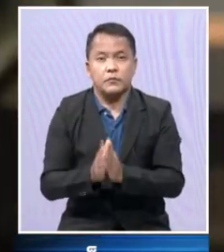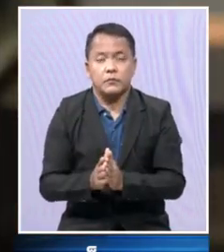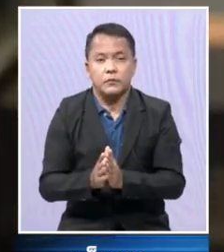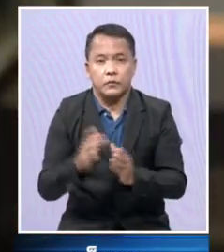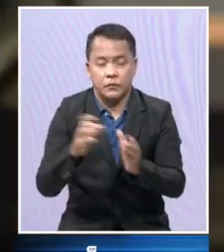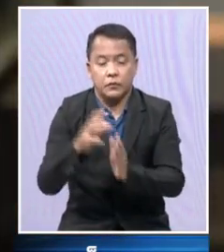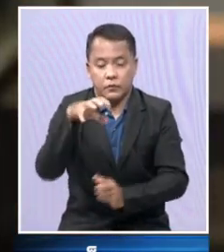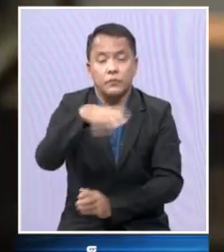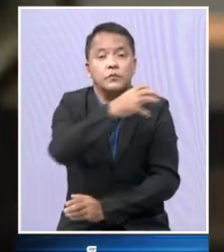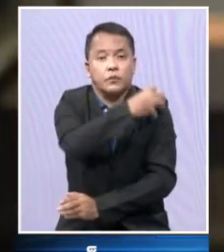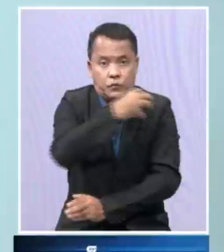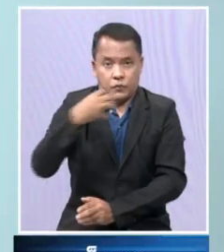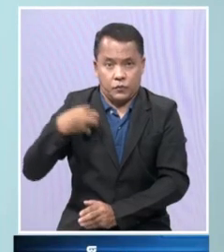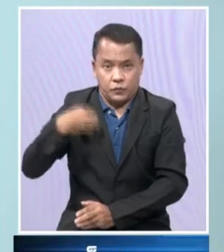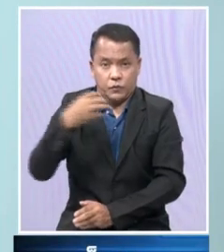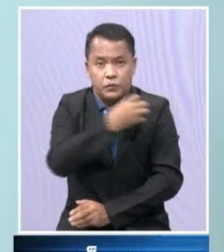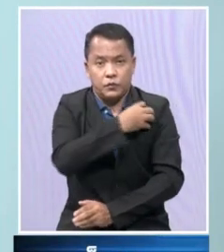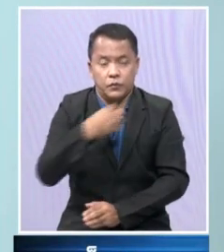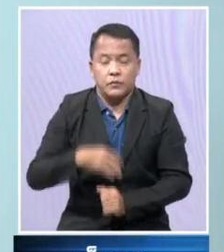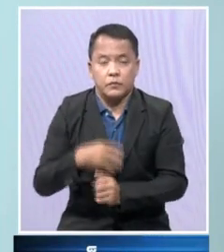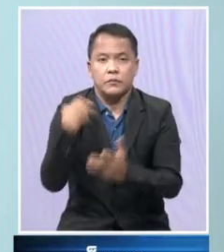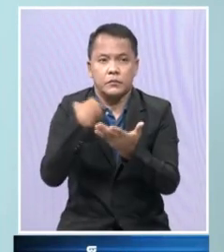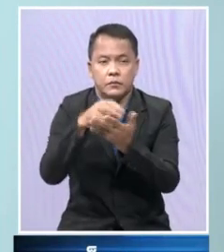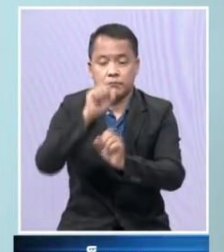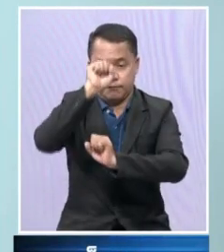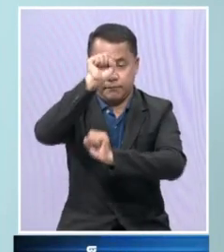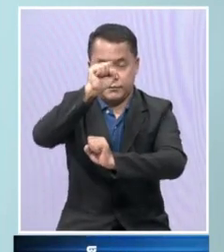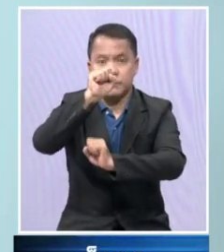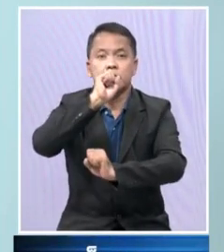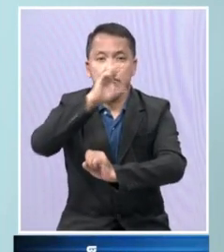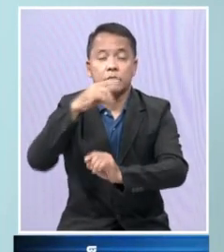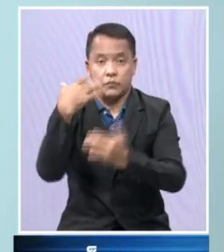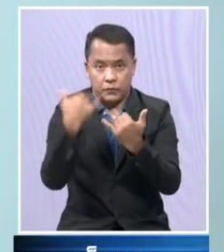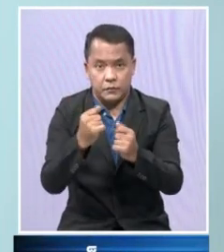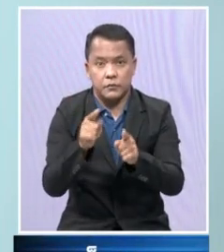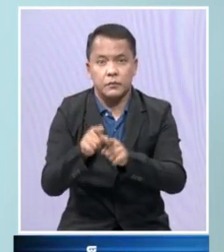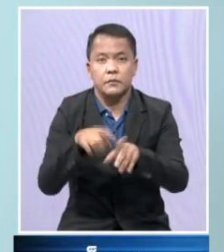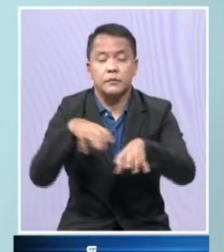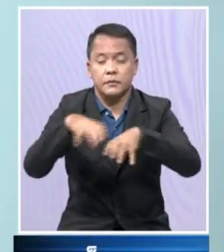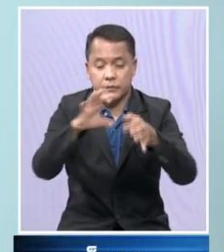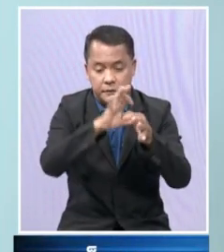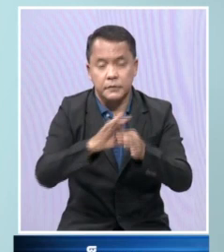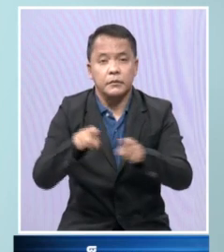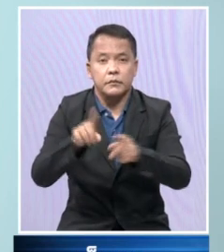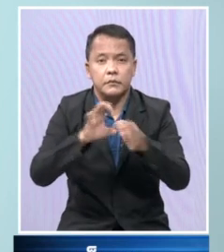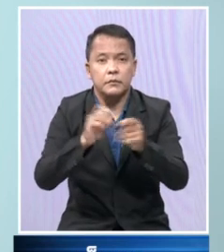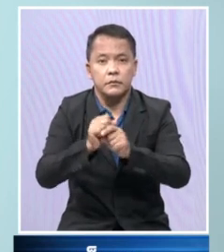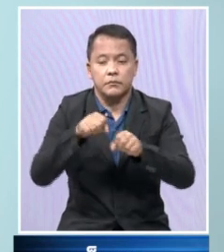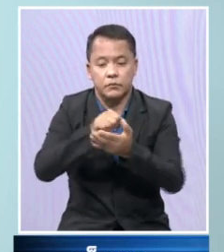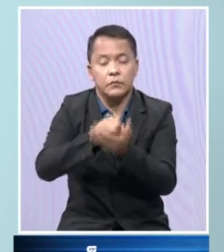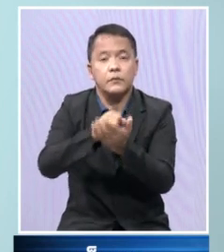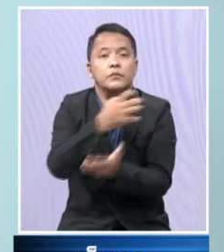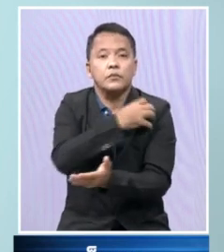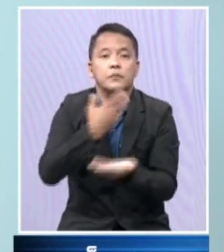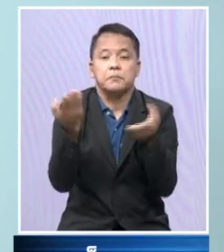สถานเอกอัครราชทูตกรุงเทลอาวีฟได้มีการประกาศแจ้งว่าตอนนี้งานที่เกี่ยวข้องกับการบริการกงสุ